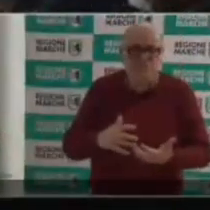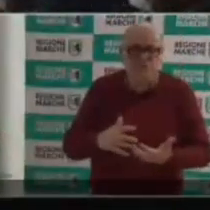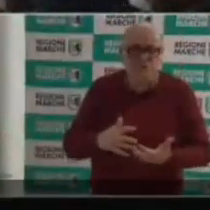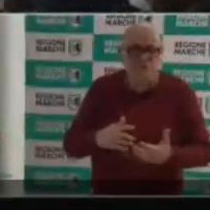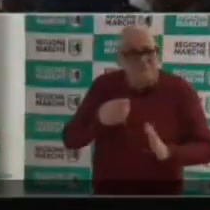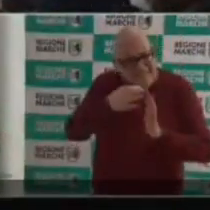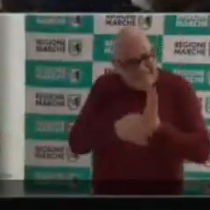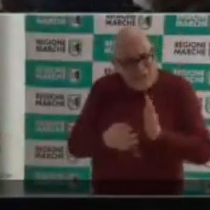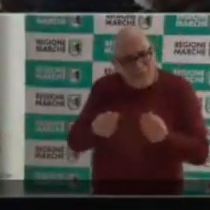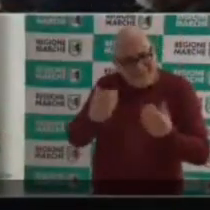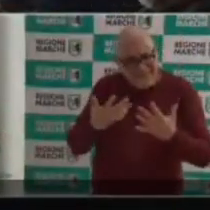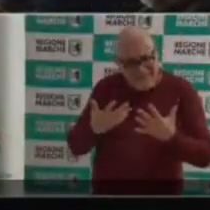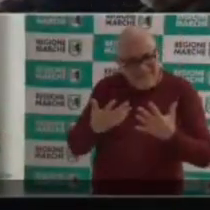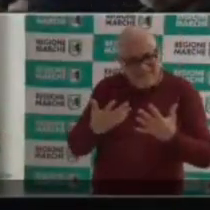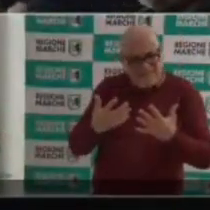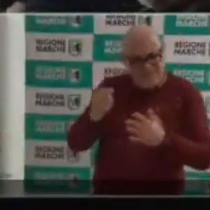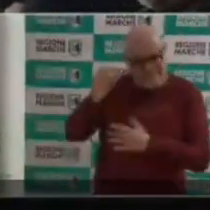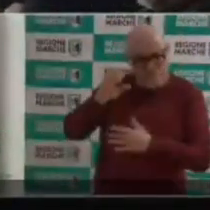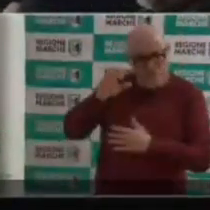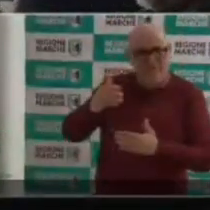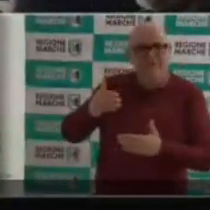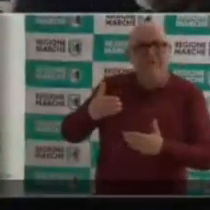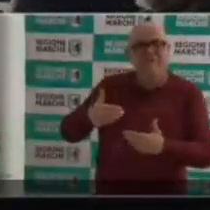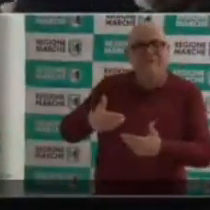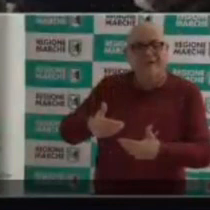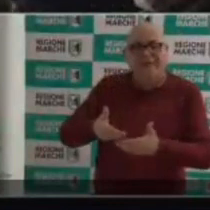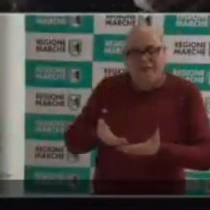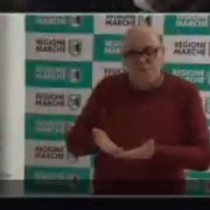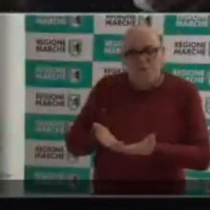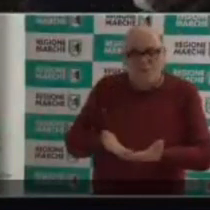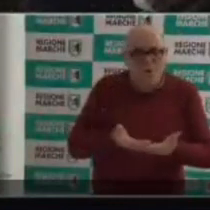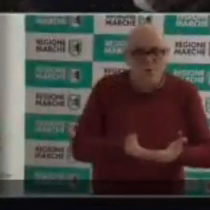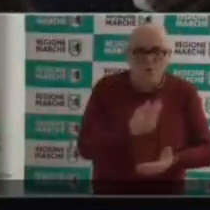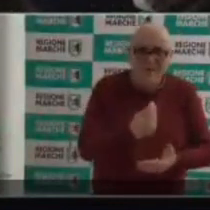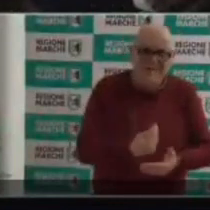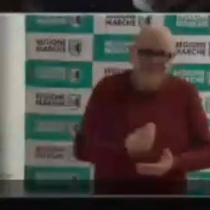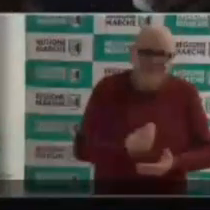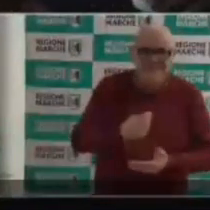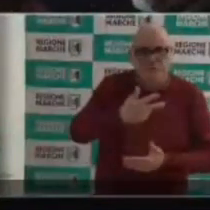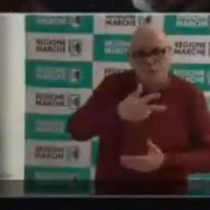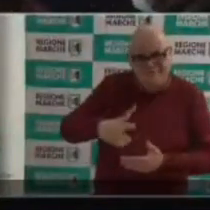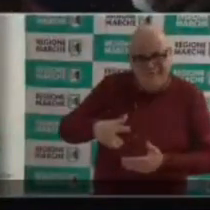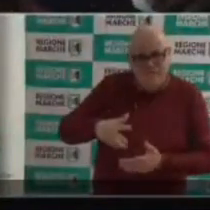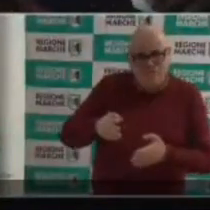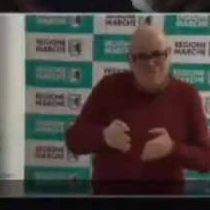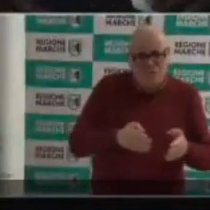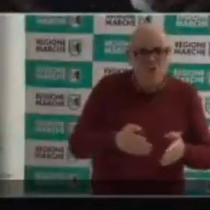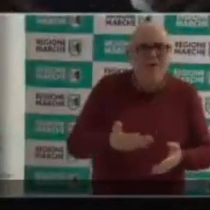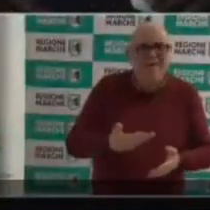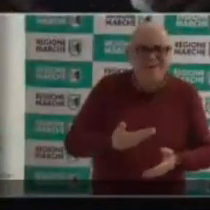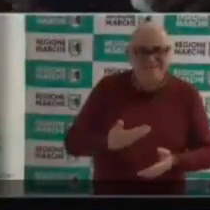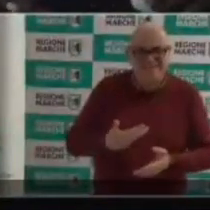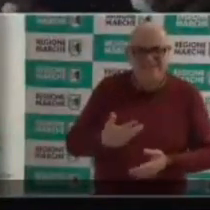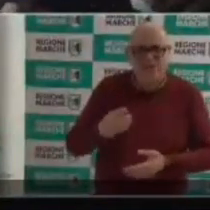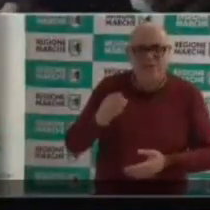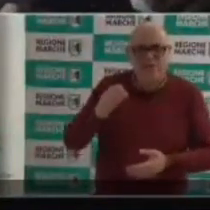dare ausilio a tutti gli enti del terzo settore esiste anche il Centro Servizi Volontariato, che è oggi rappresentato